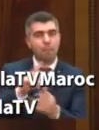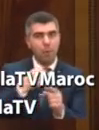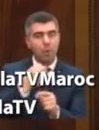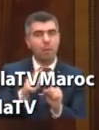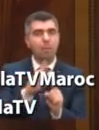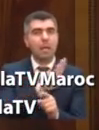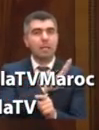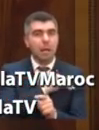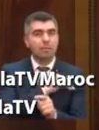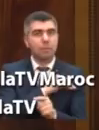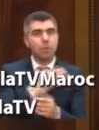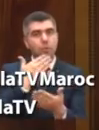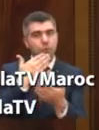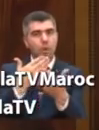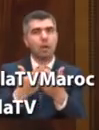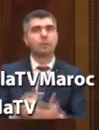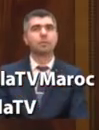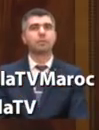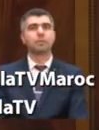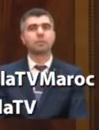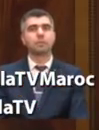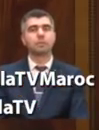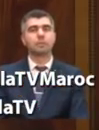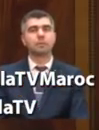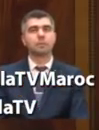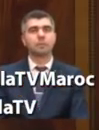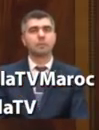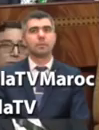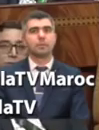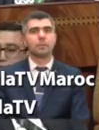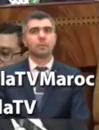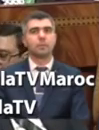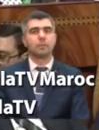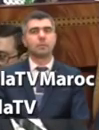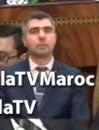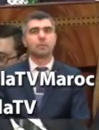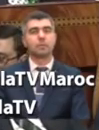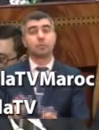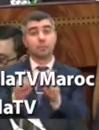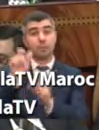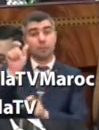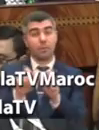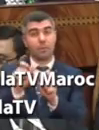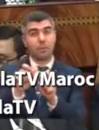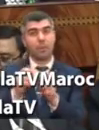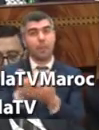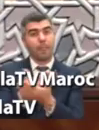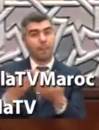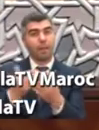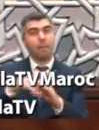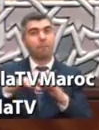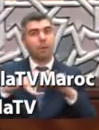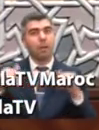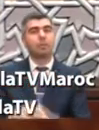بلاده. شكرا. شكرا سيد النائب. إذا السيدات السادة والسيدة